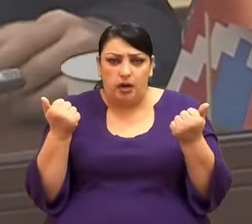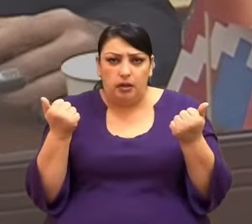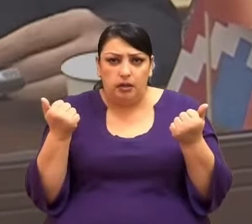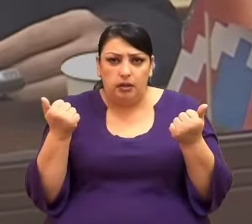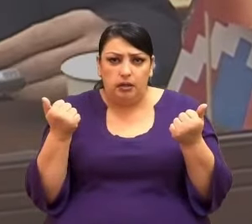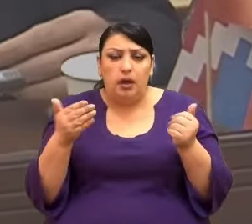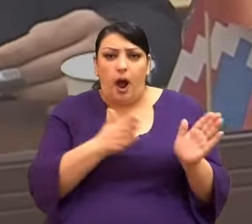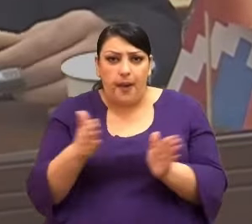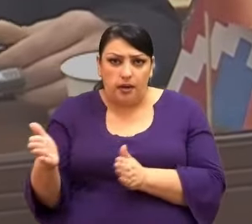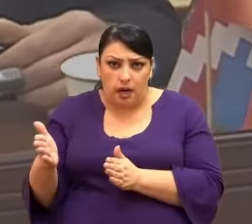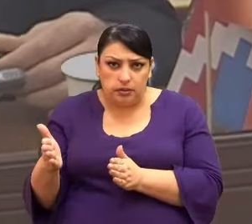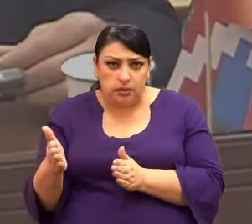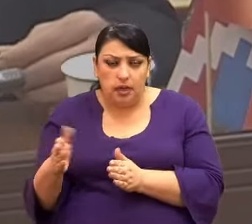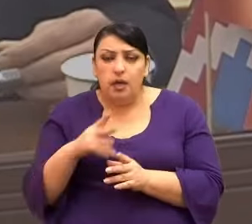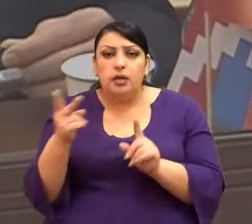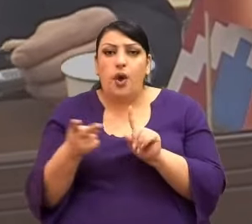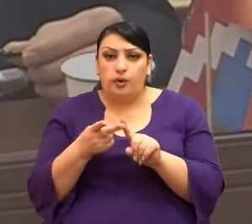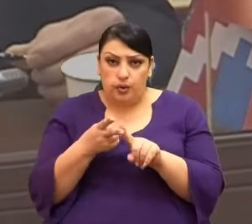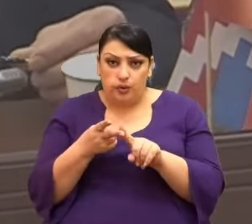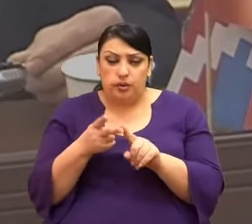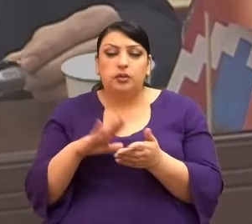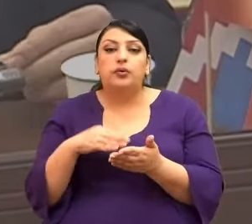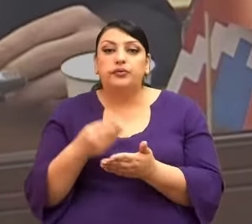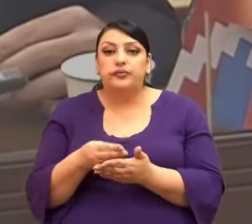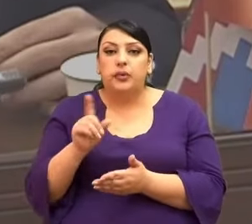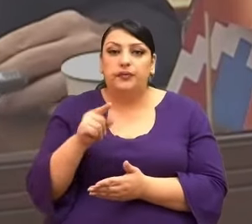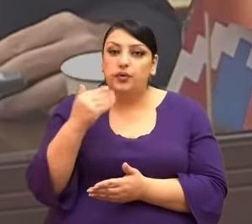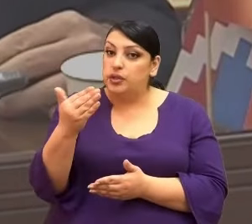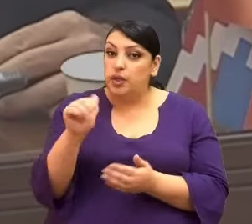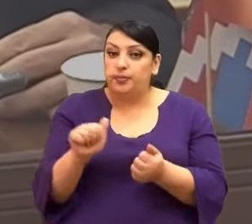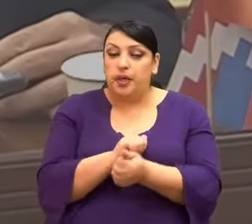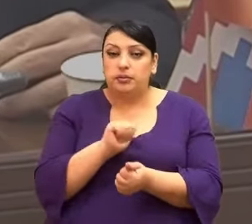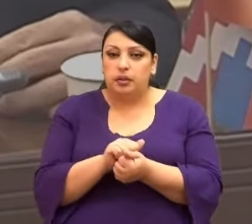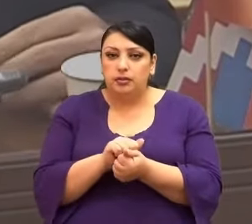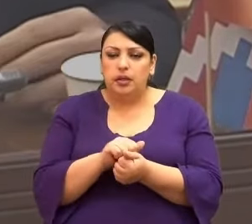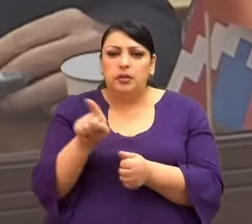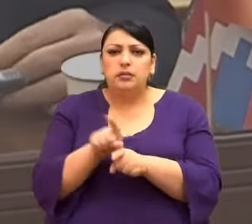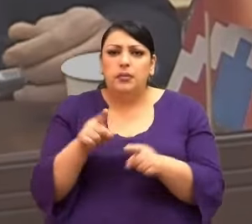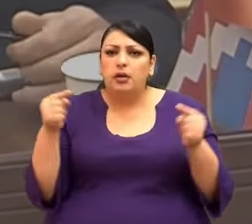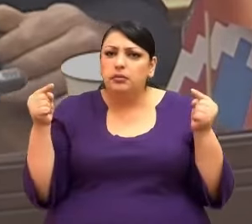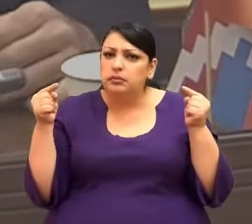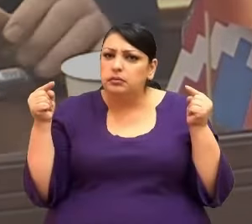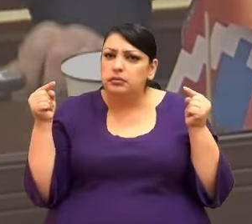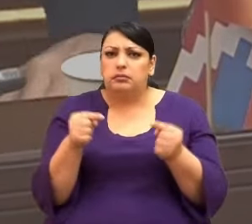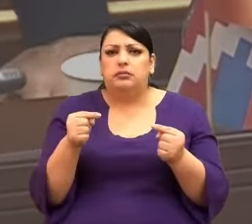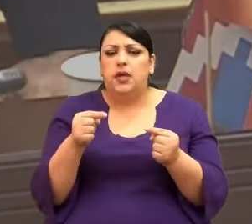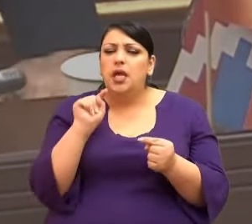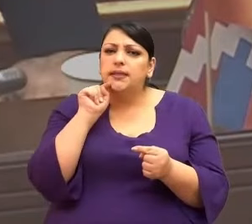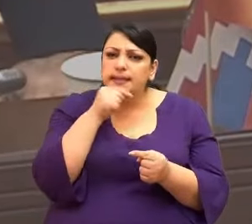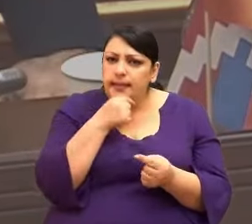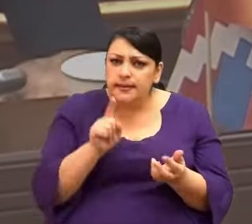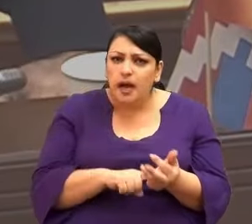Երկրորդը, ձեր բերված փաստարկները ուղիղ հակասում են թե տնտեսական և թե